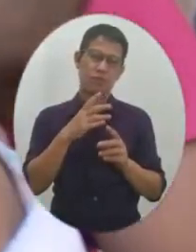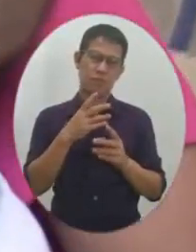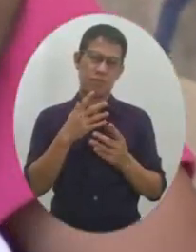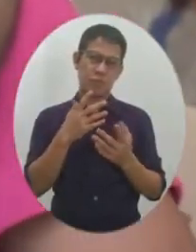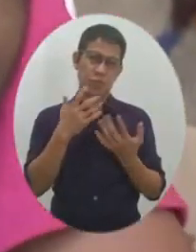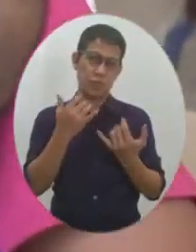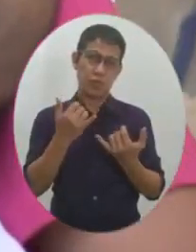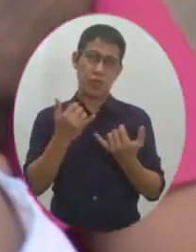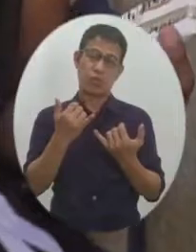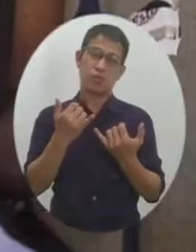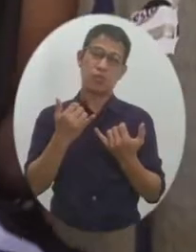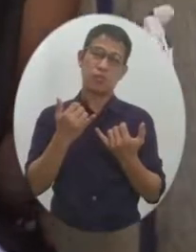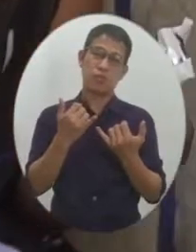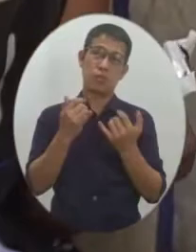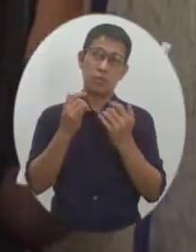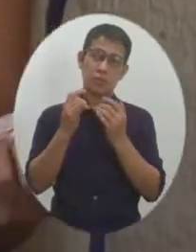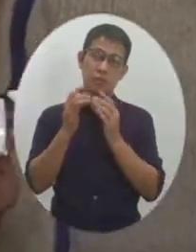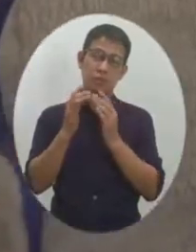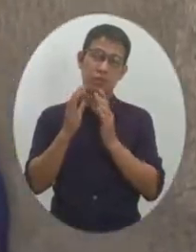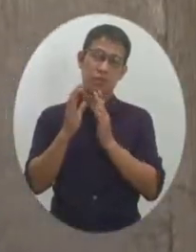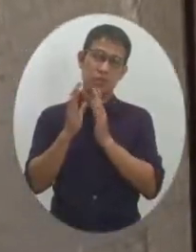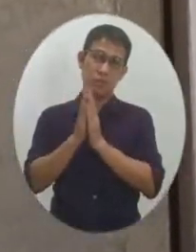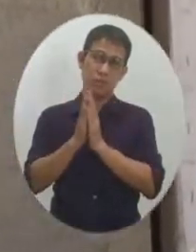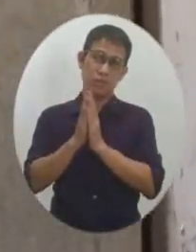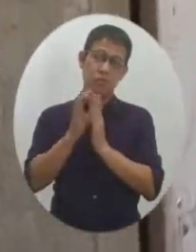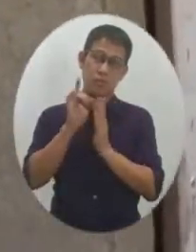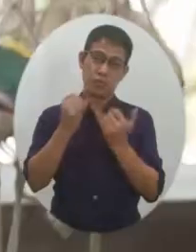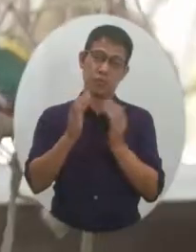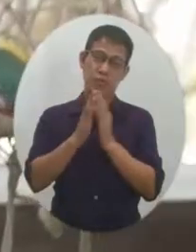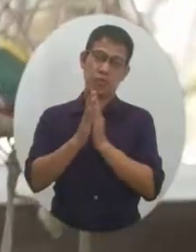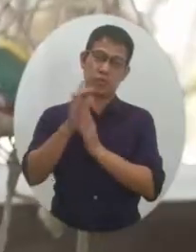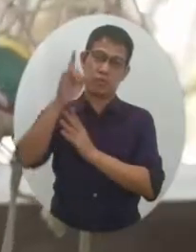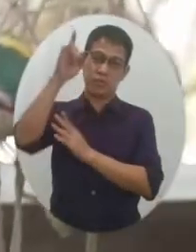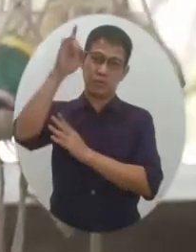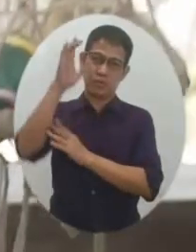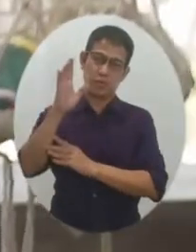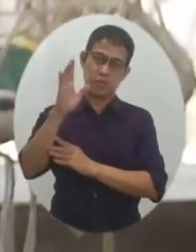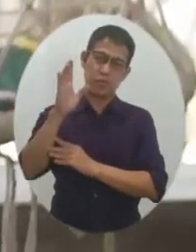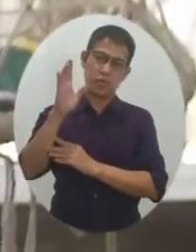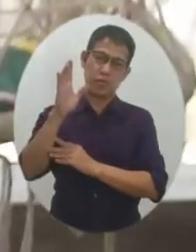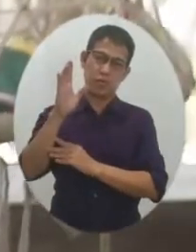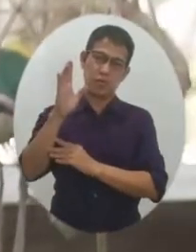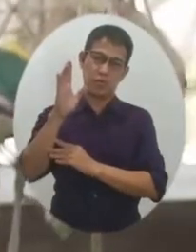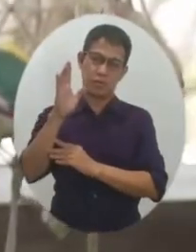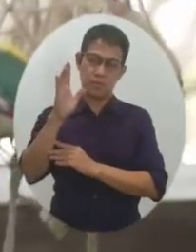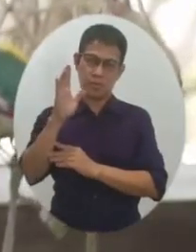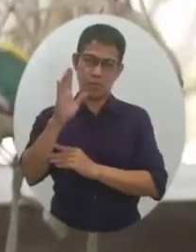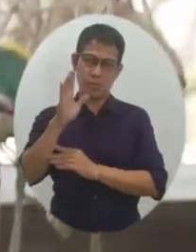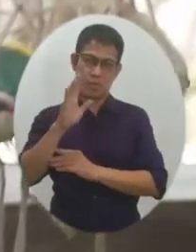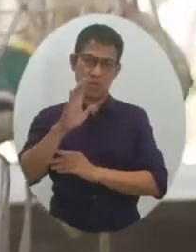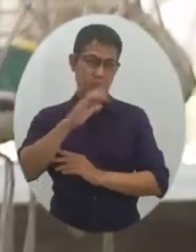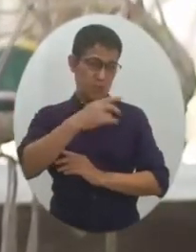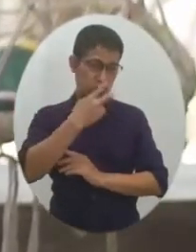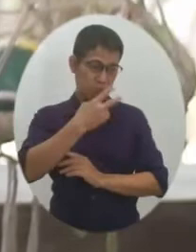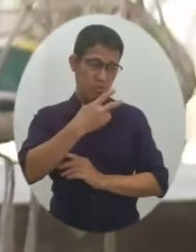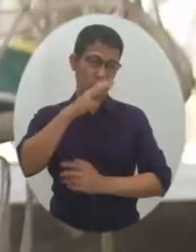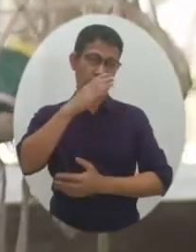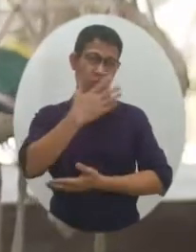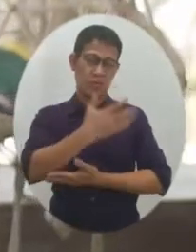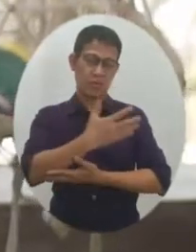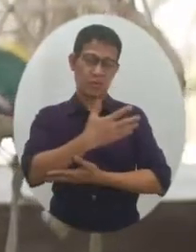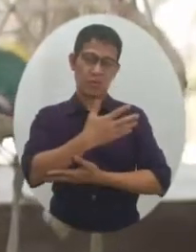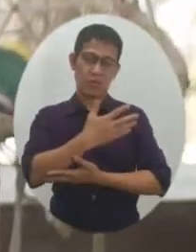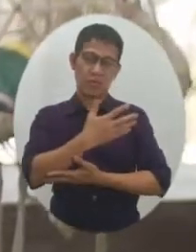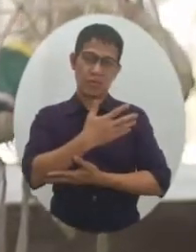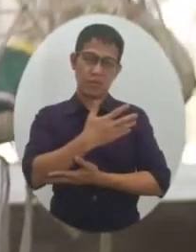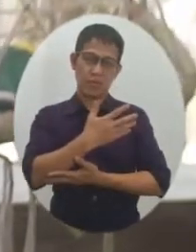masakit tingnan talaga. Ang pinanguhugutan po namin ng lakas, siyempre po, number one, ang Panginoon. Tapos, yan po, ang anak ko,